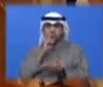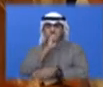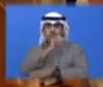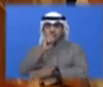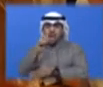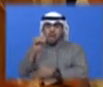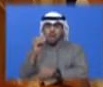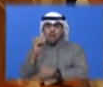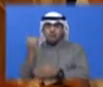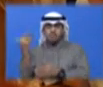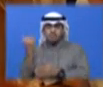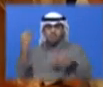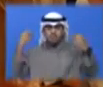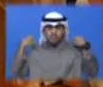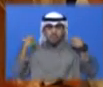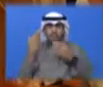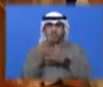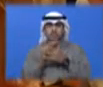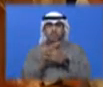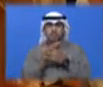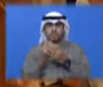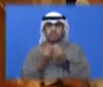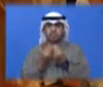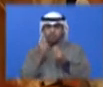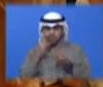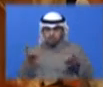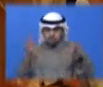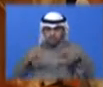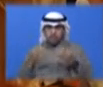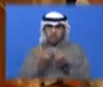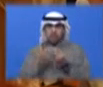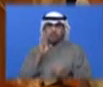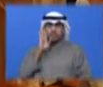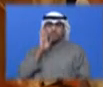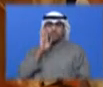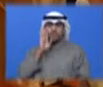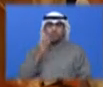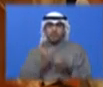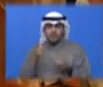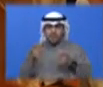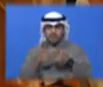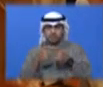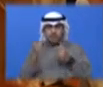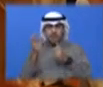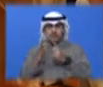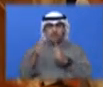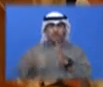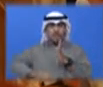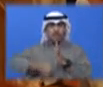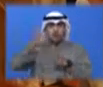ممارسة النشاط البدني بنطاق أوسع وأشمل، هذا ما يسعى إليه هذا الاجتماع. كما